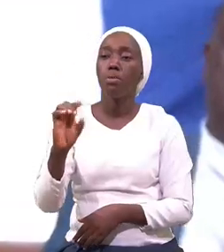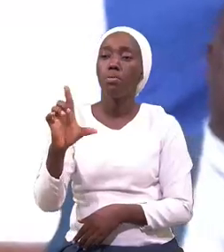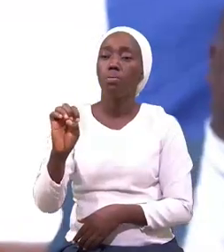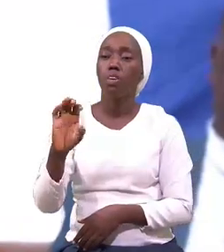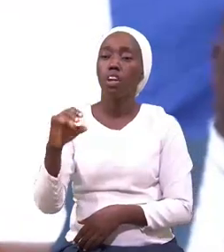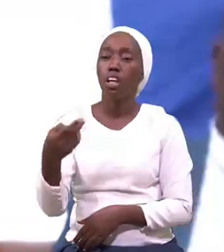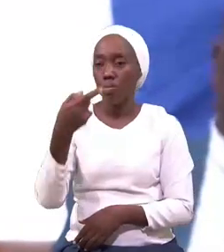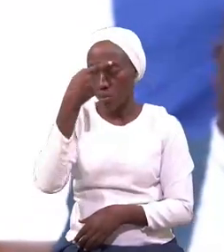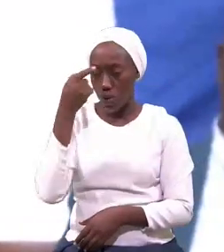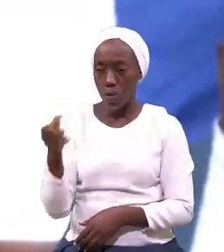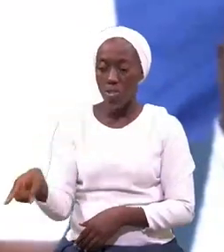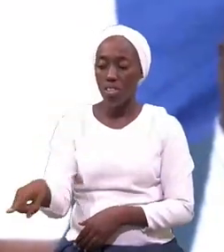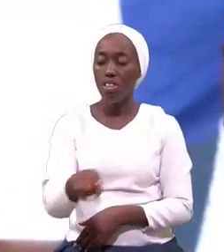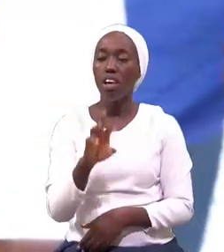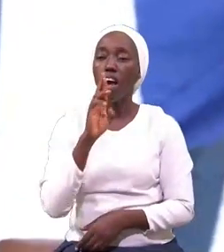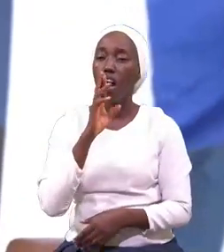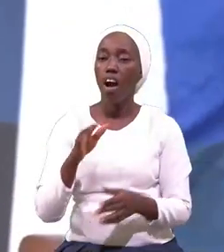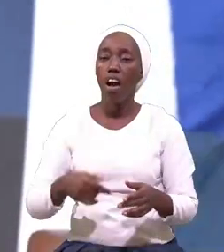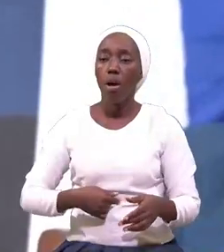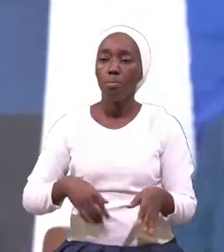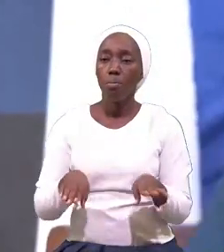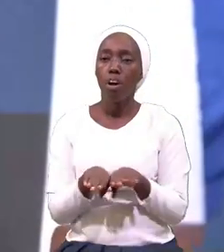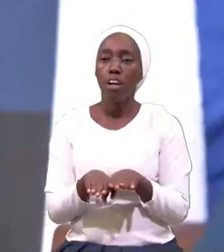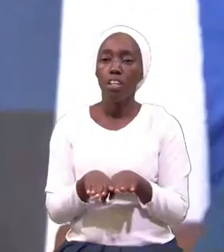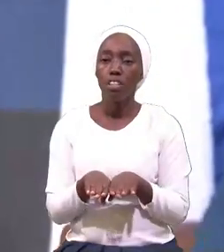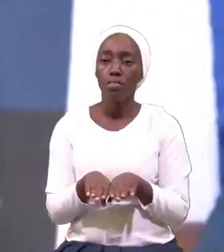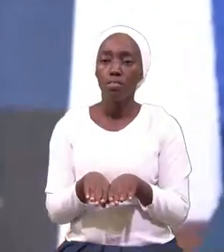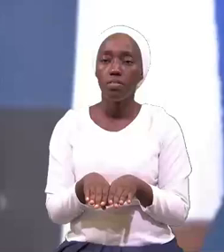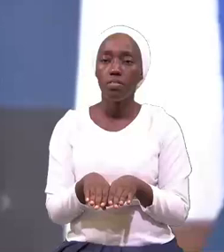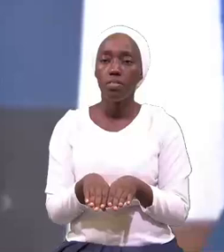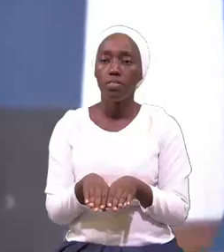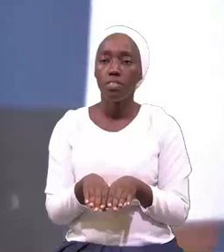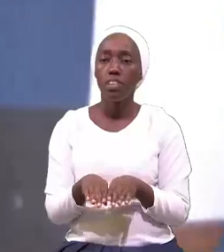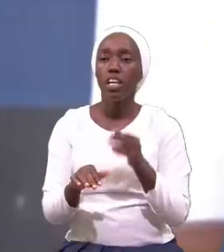parce qu'ils sont stériles. Attendez.